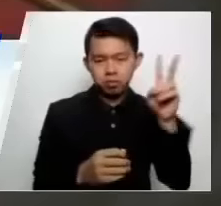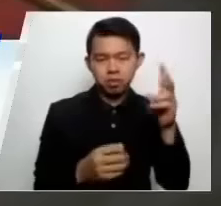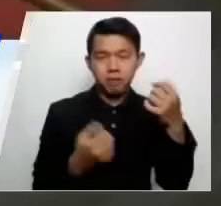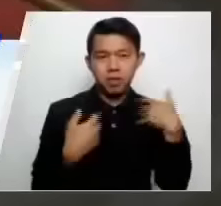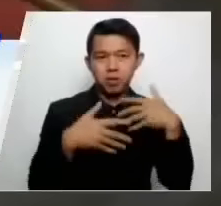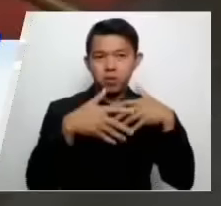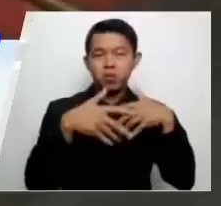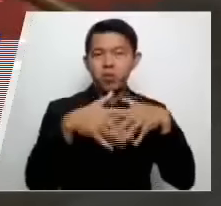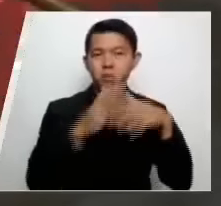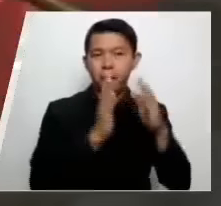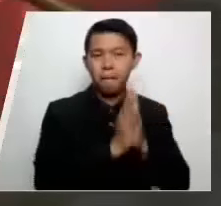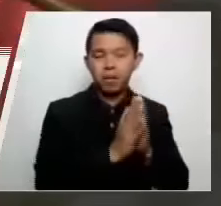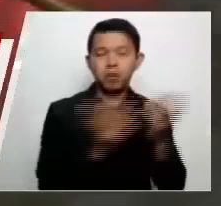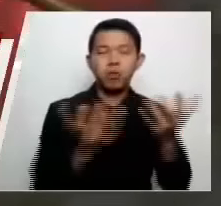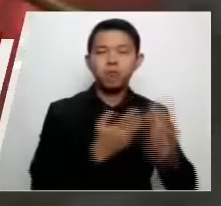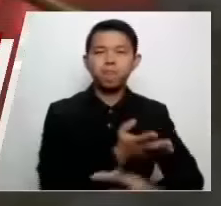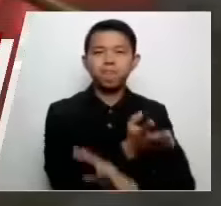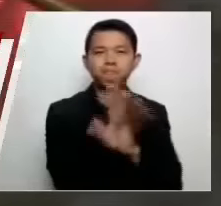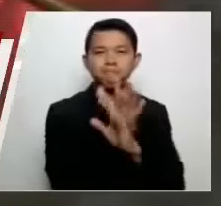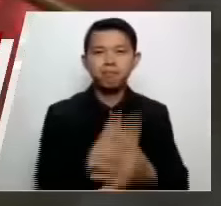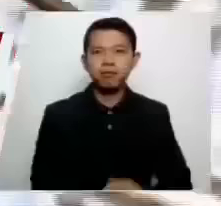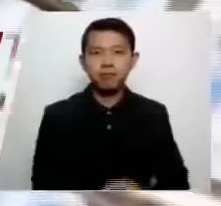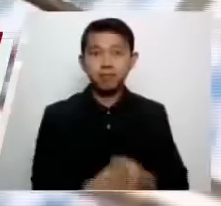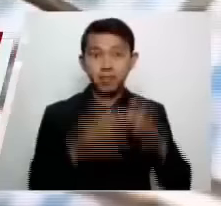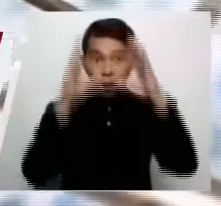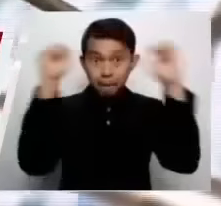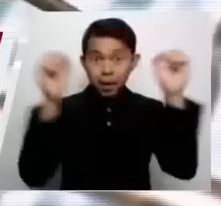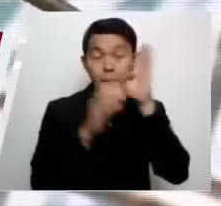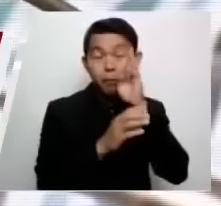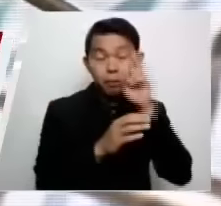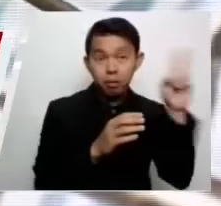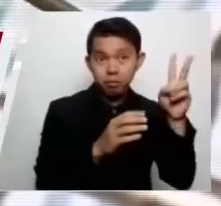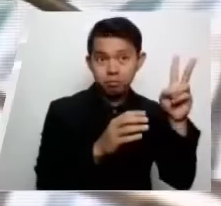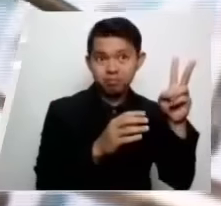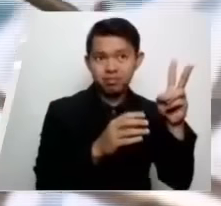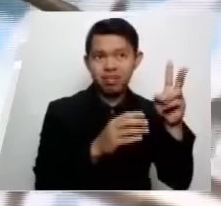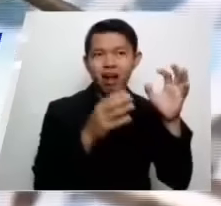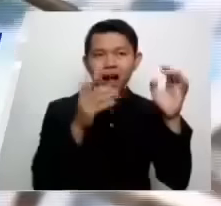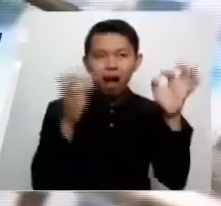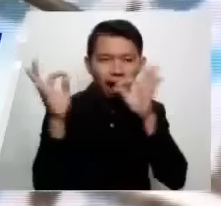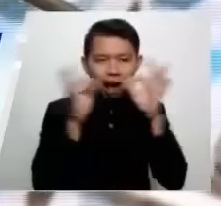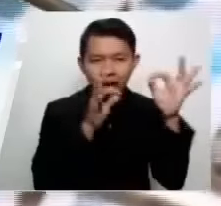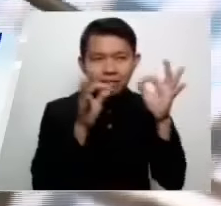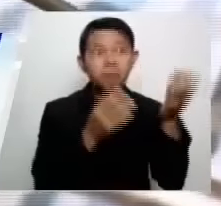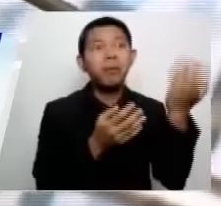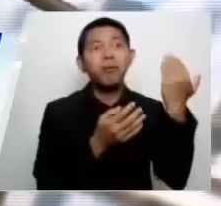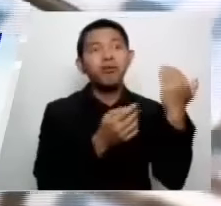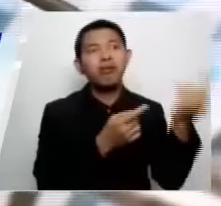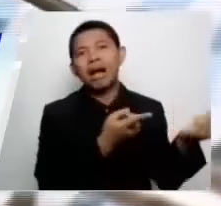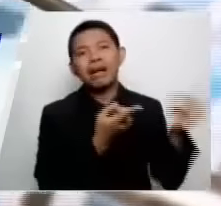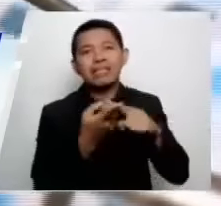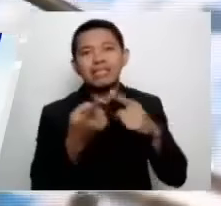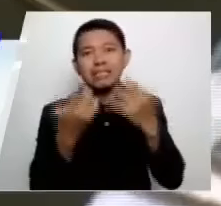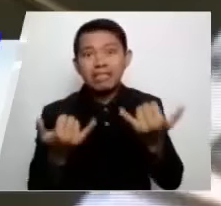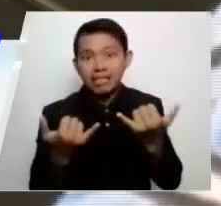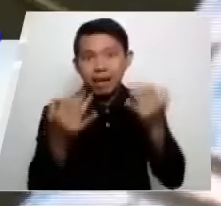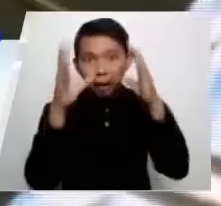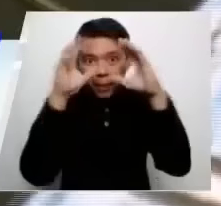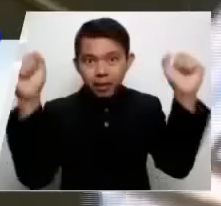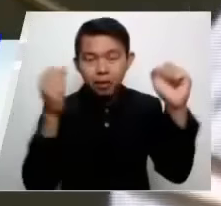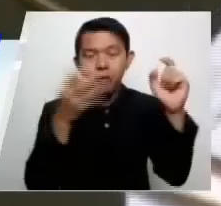Si Bongbong Marcos bangag noon, ngayong presidente na bangag natin ang presidente.